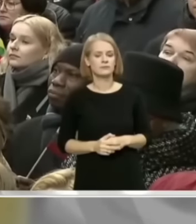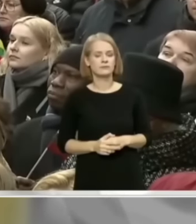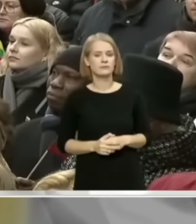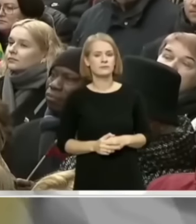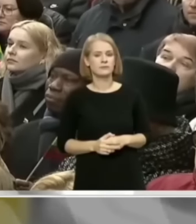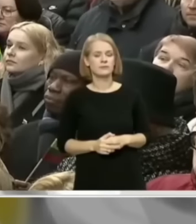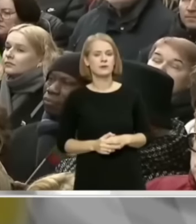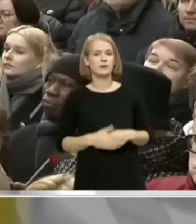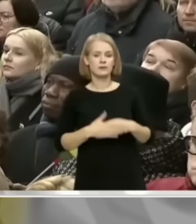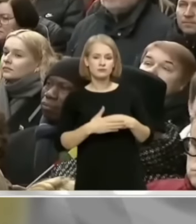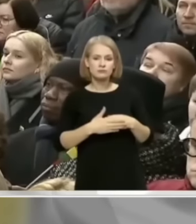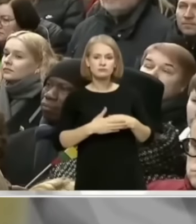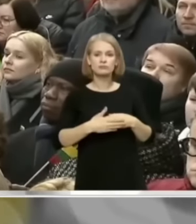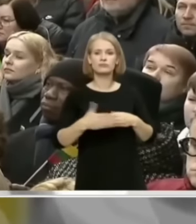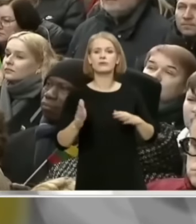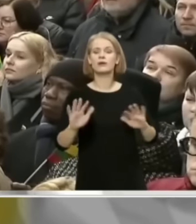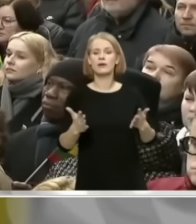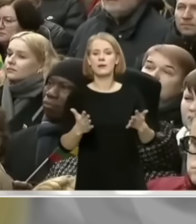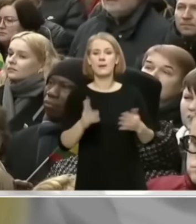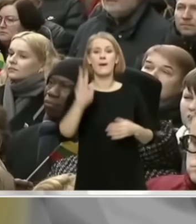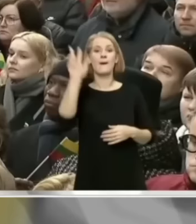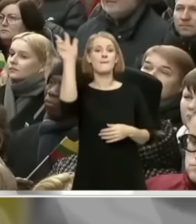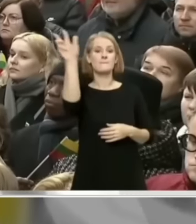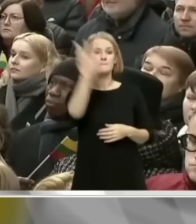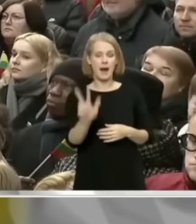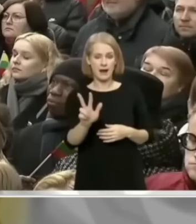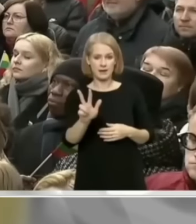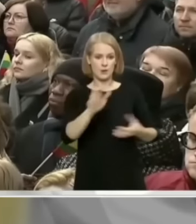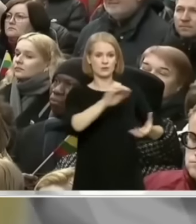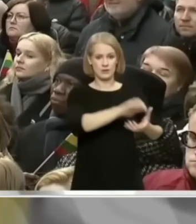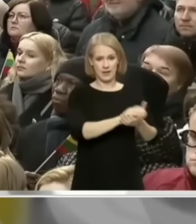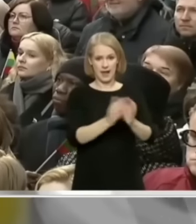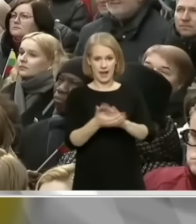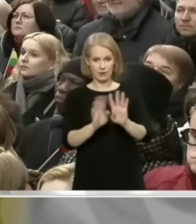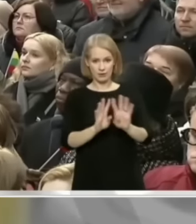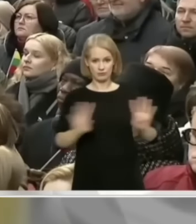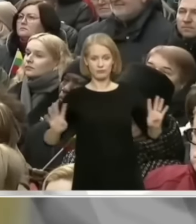Baltijos kelio partiją.